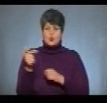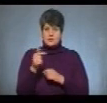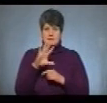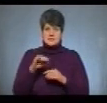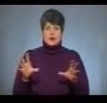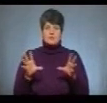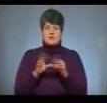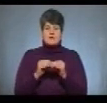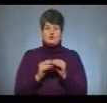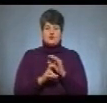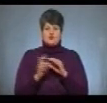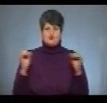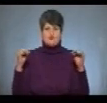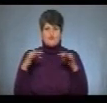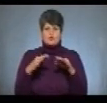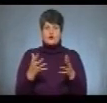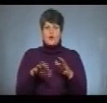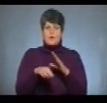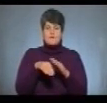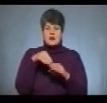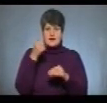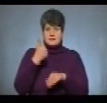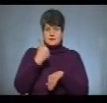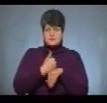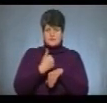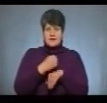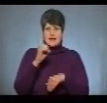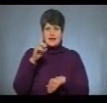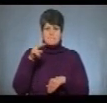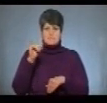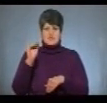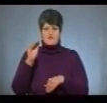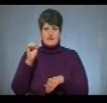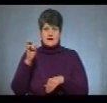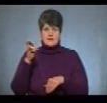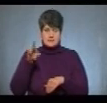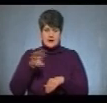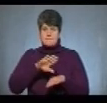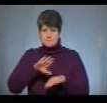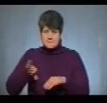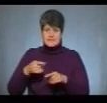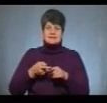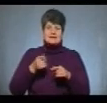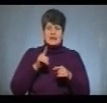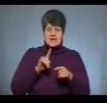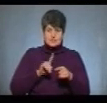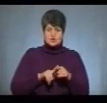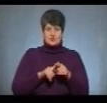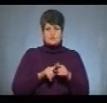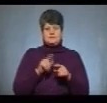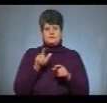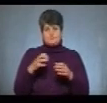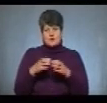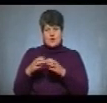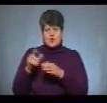об'єднавчого собору, на якому обрали предстоятеля митрополита Епіфанія. Після цього громади церков Московського патріархату стали переходити у